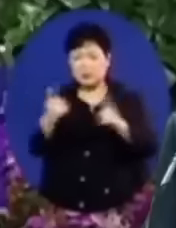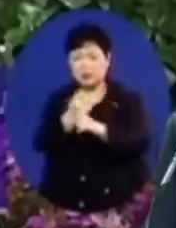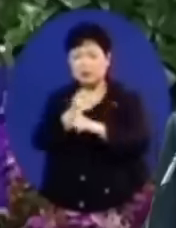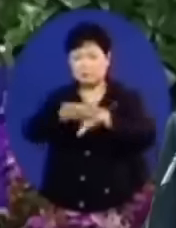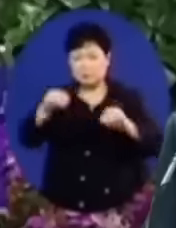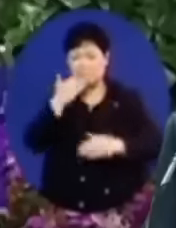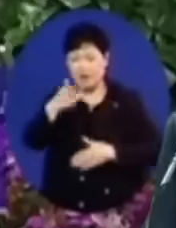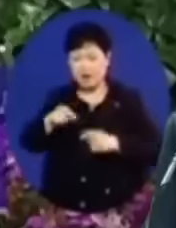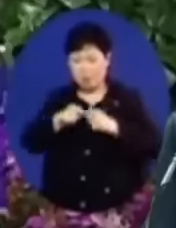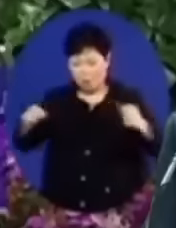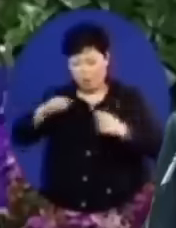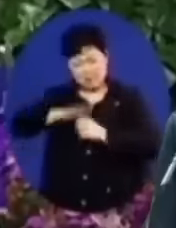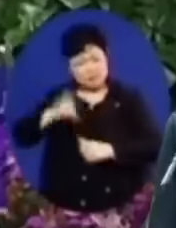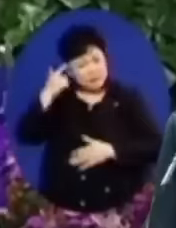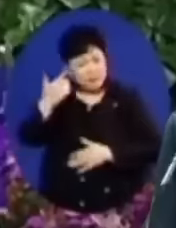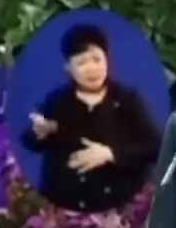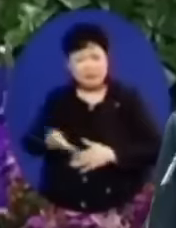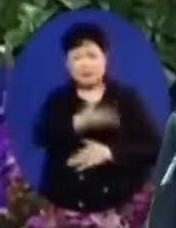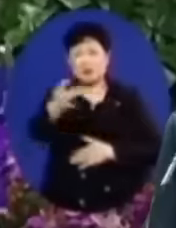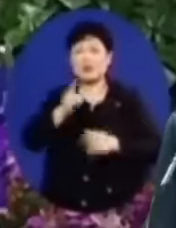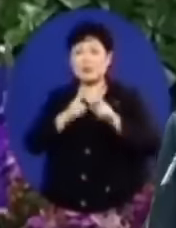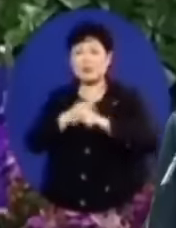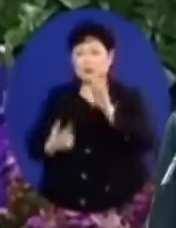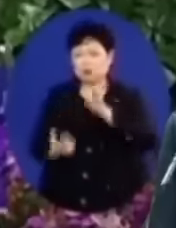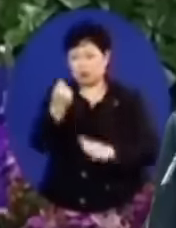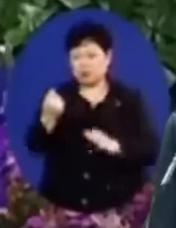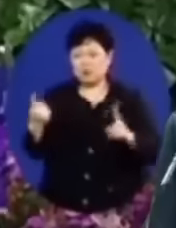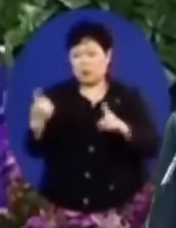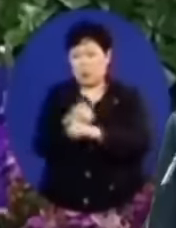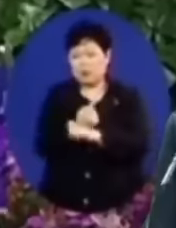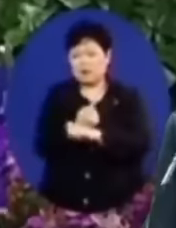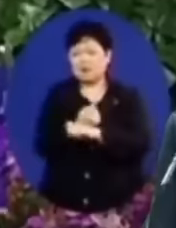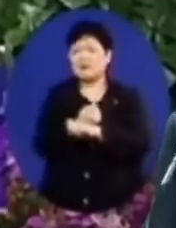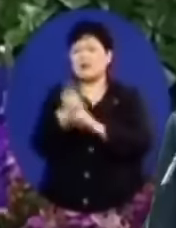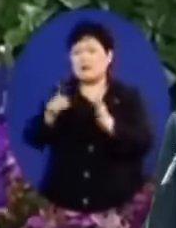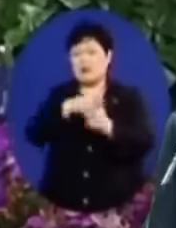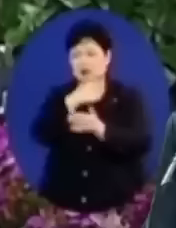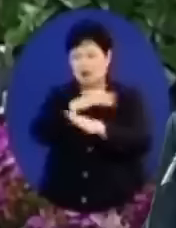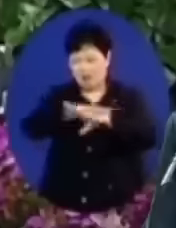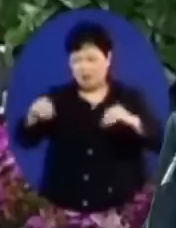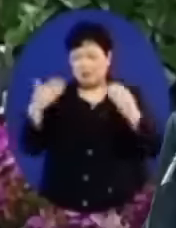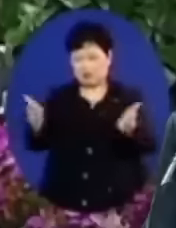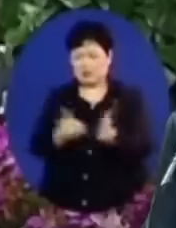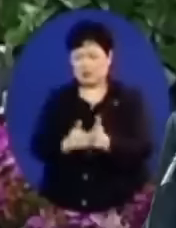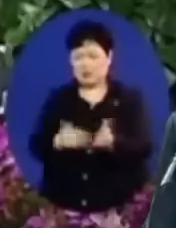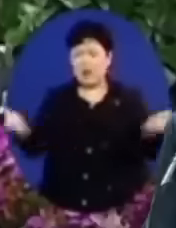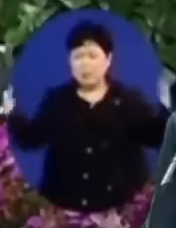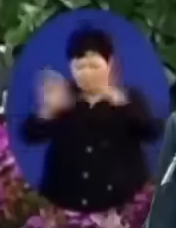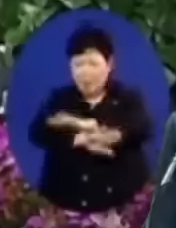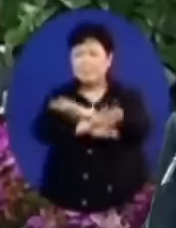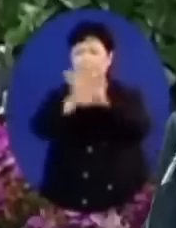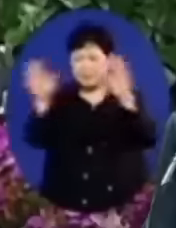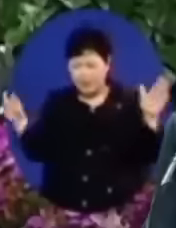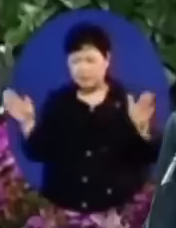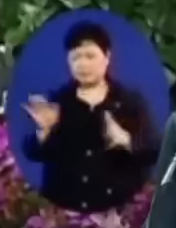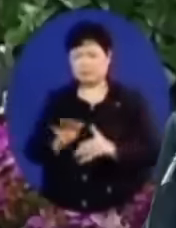오래 참으시겠느냐. 내가 너희에게 이르노니 속히 그 원한을 풀어주시리라. 밤낮